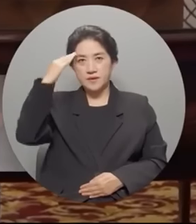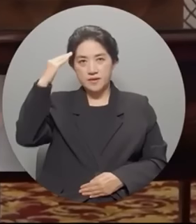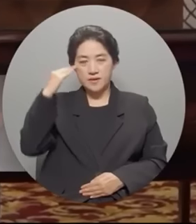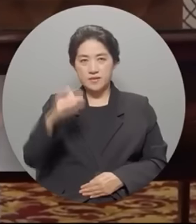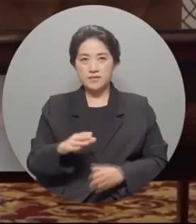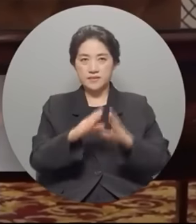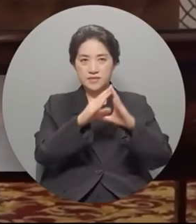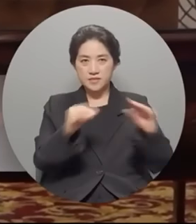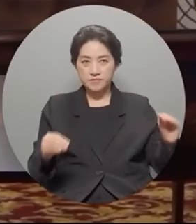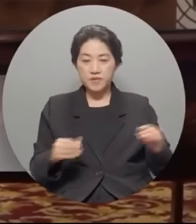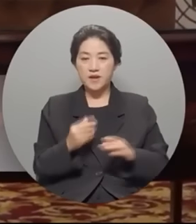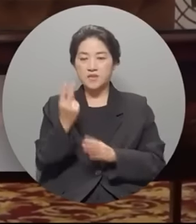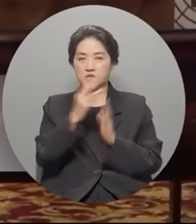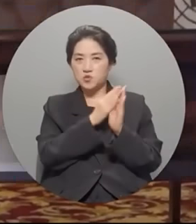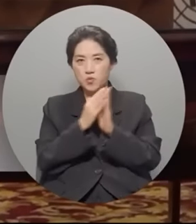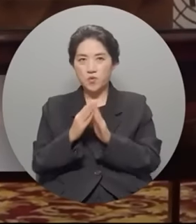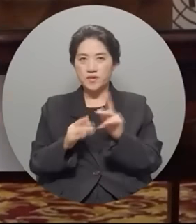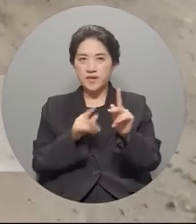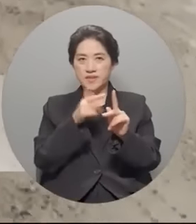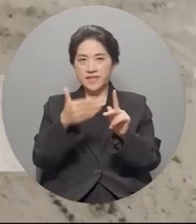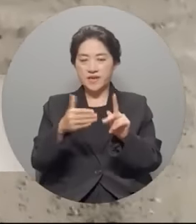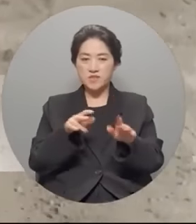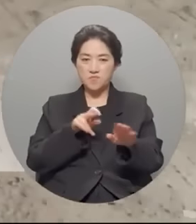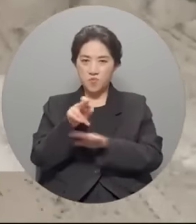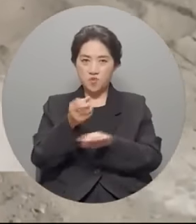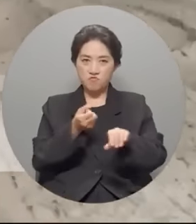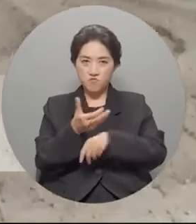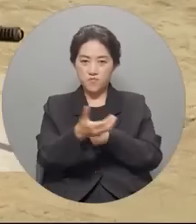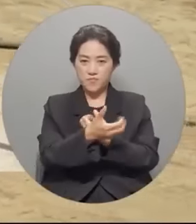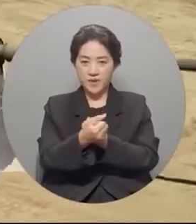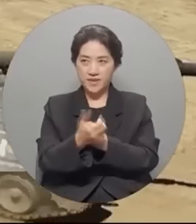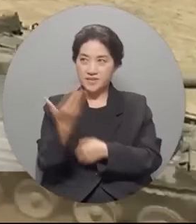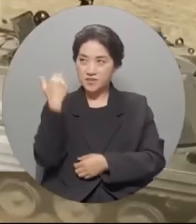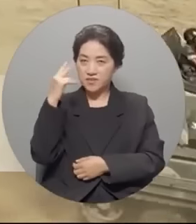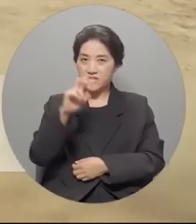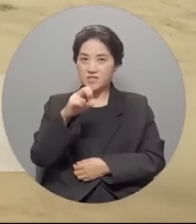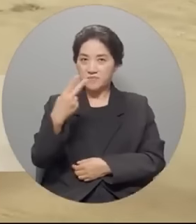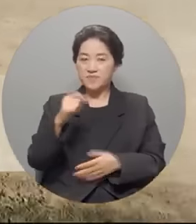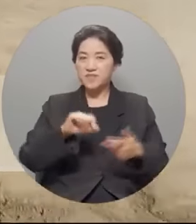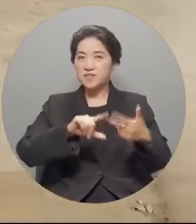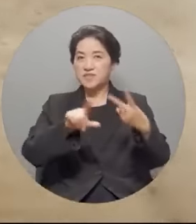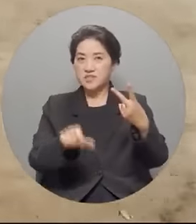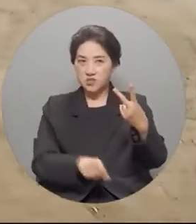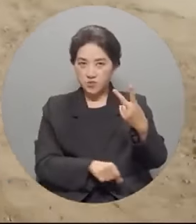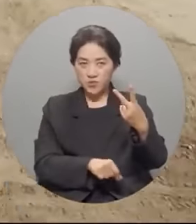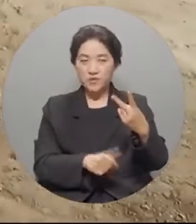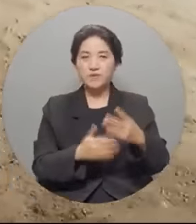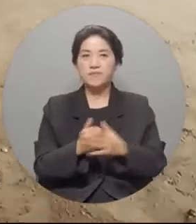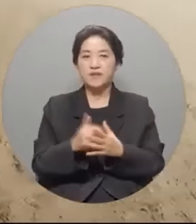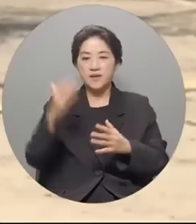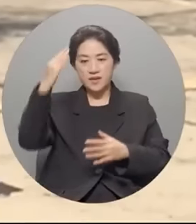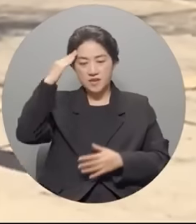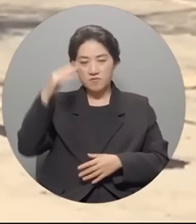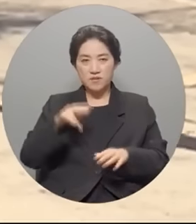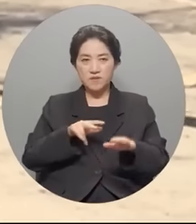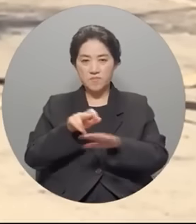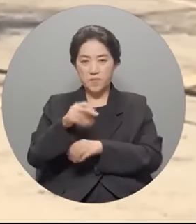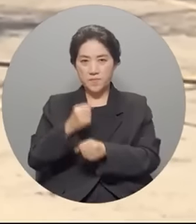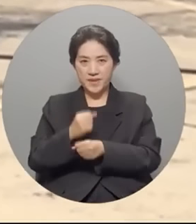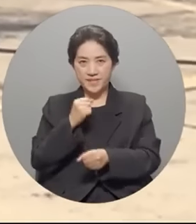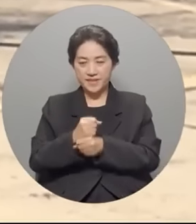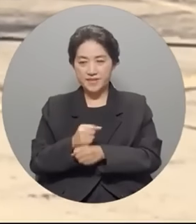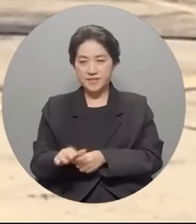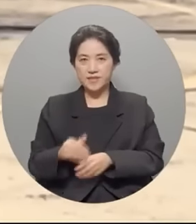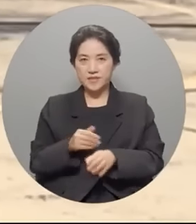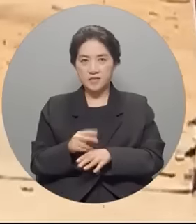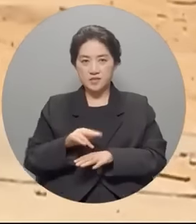이집트와 2조 원 규모의 K9 자주포 수출 계약을 맺은 건 지난 2022년 2월. 국내 자주포 생산업체는 최근